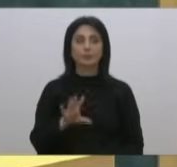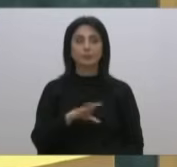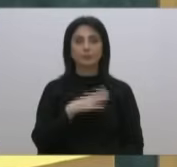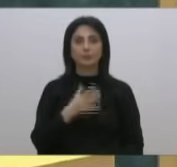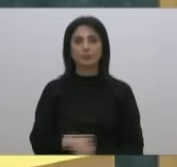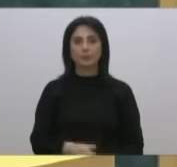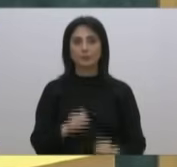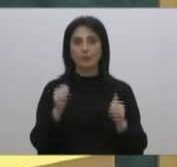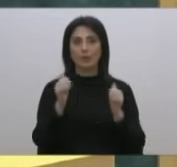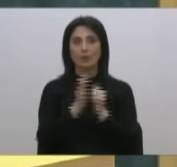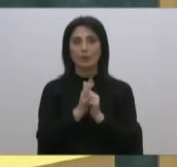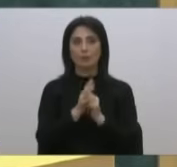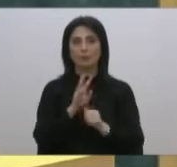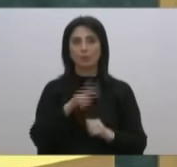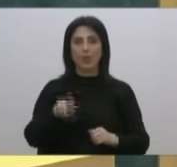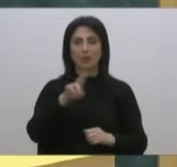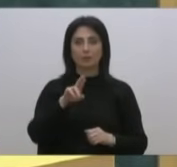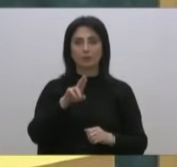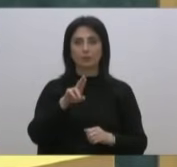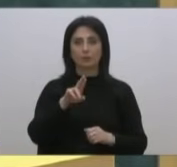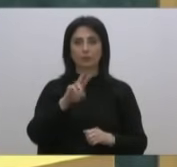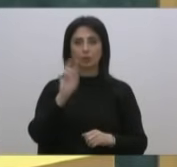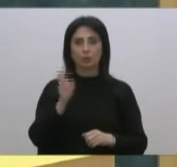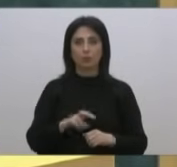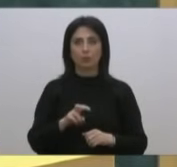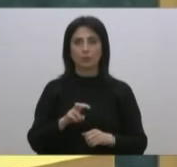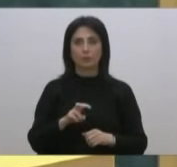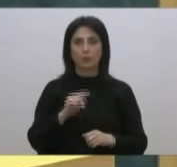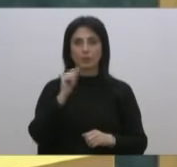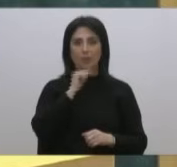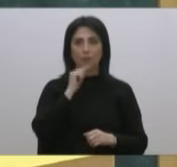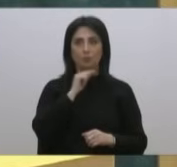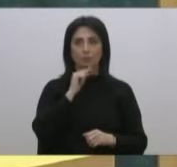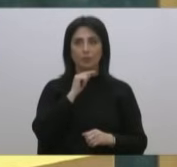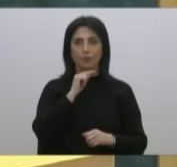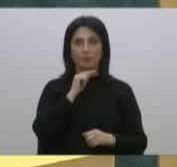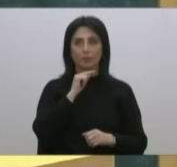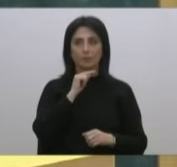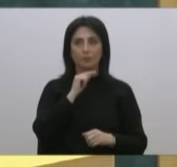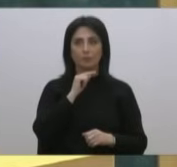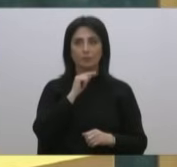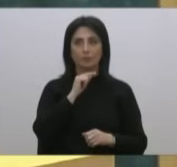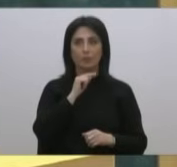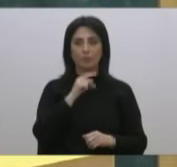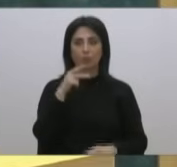ჰქონდა 15 მილიარდი დოლარი ეკონომიკა